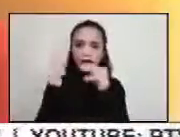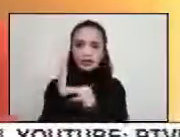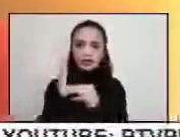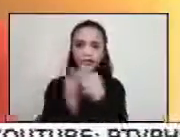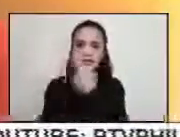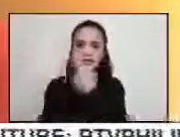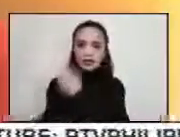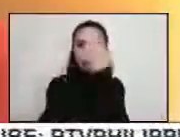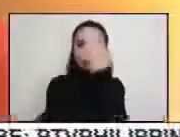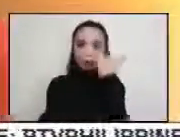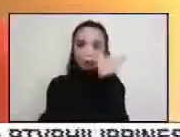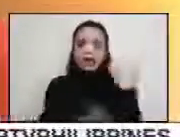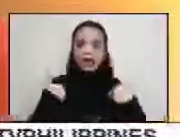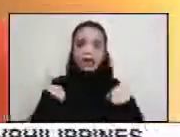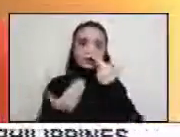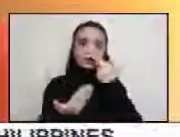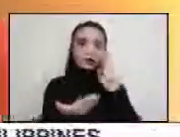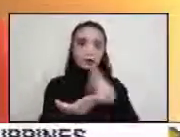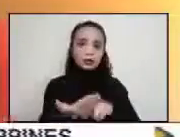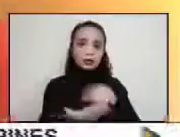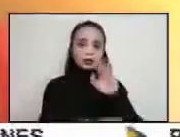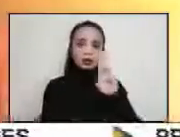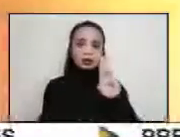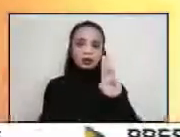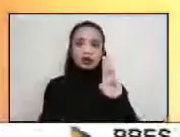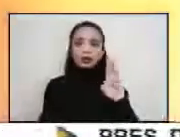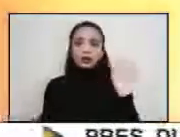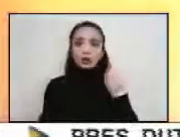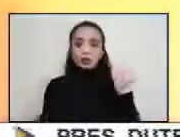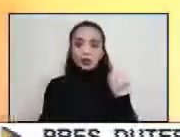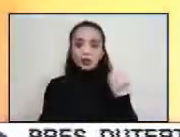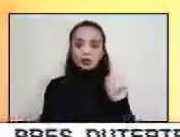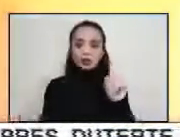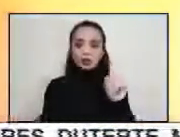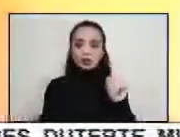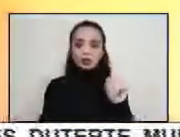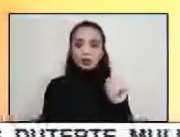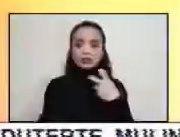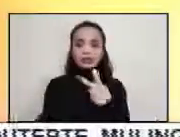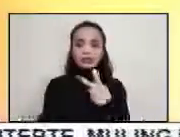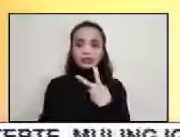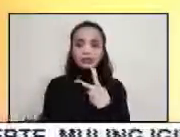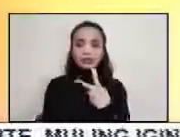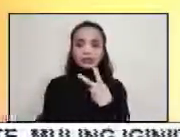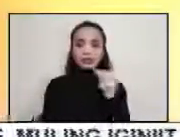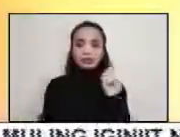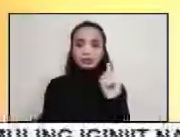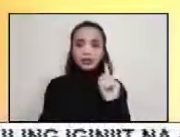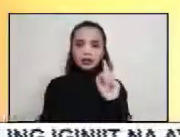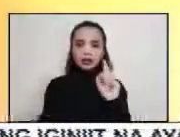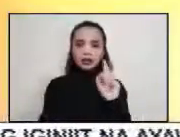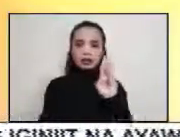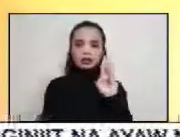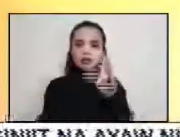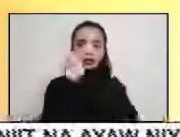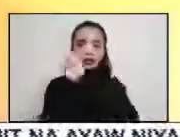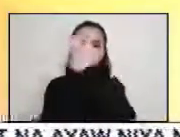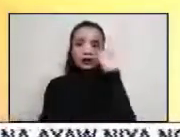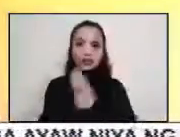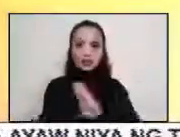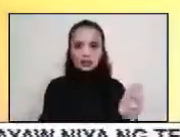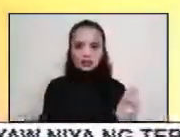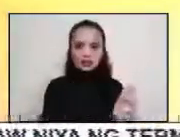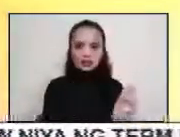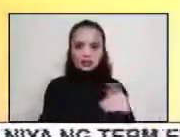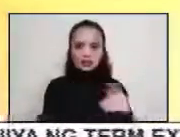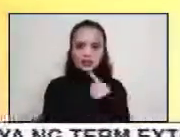the distribution, the logistics, at pati na rin po yung storage po ng nasabing mabuna. Kaya nga, ang ipa-priority muna sa